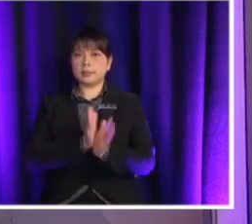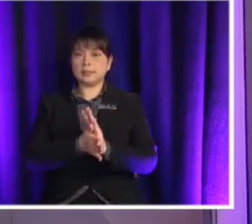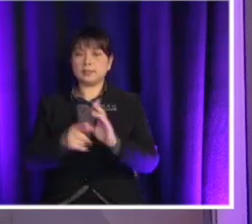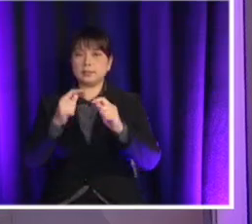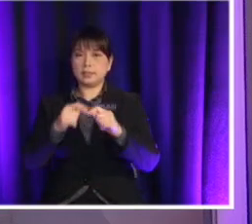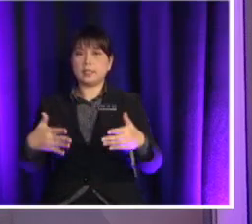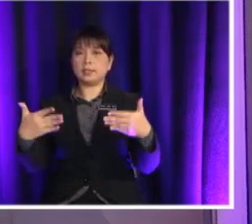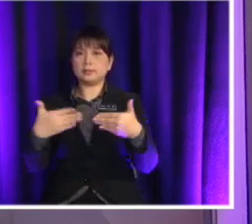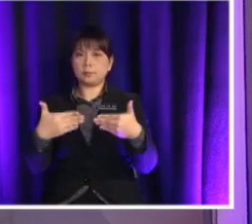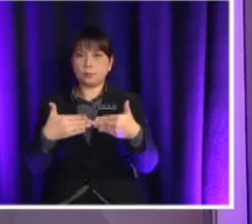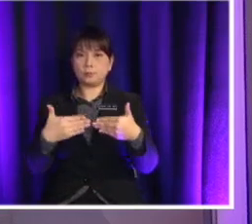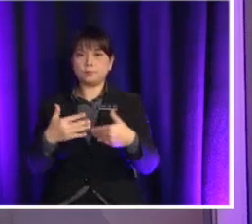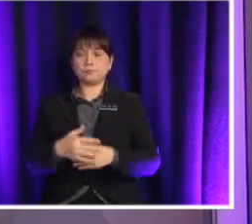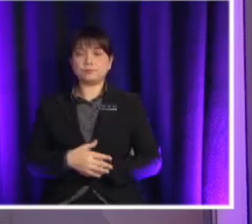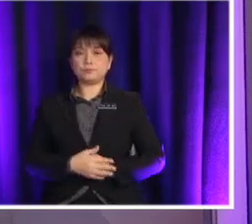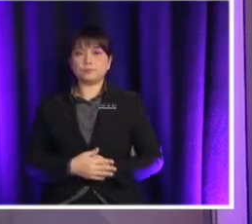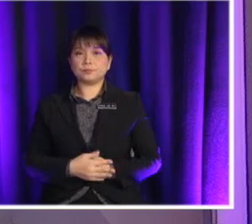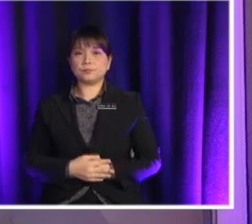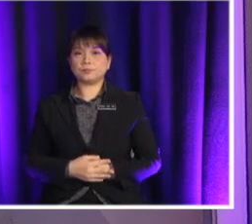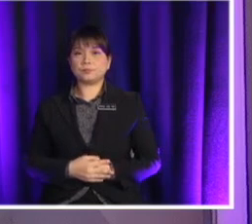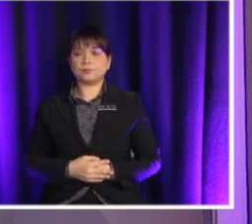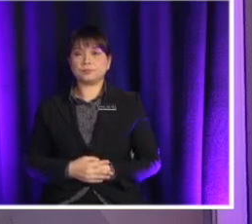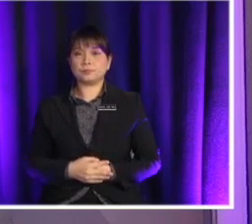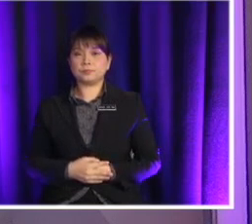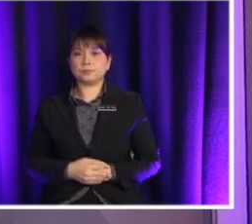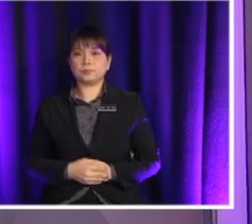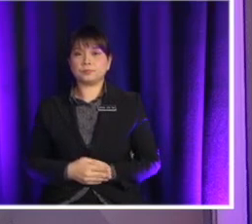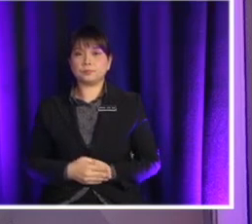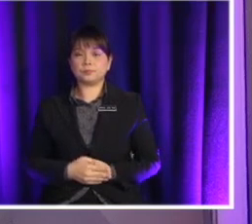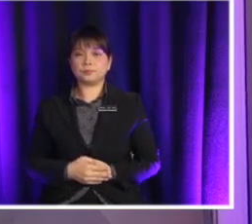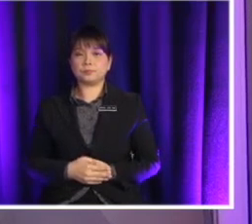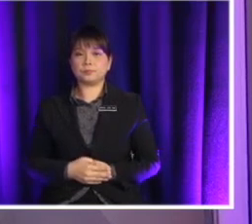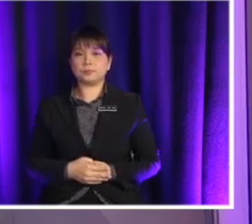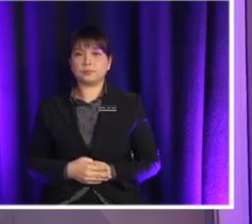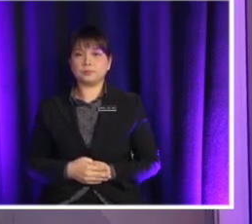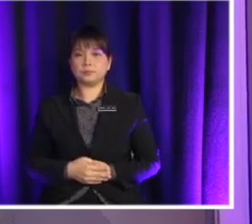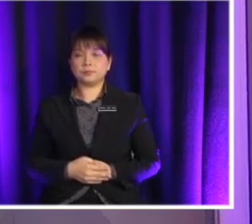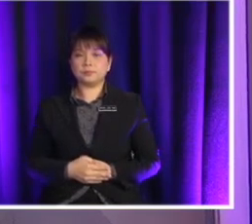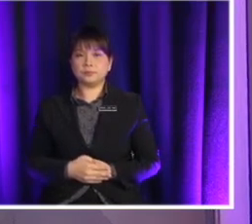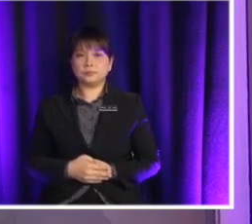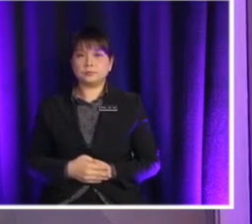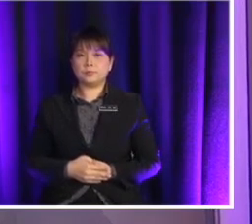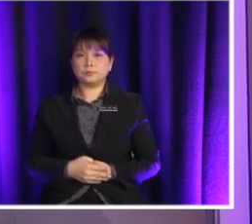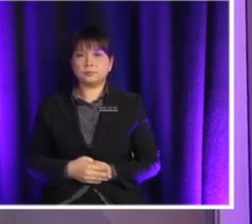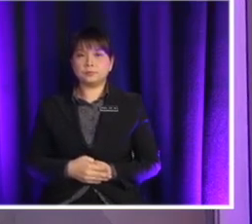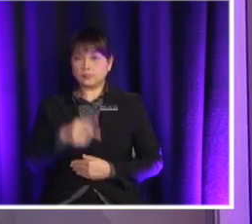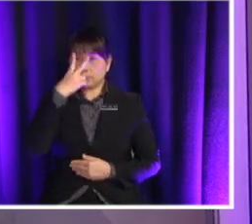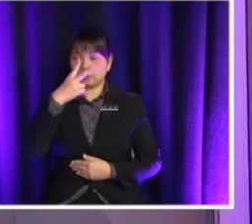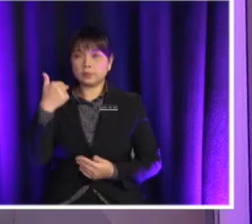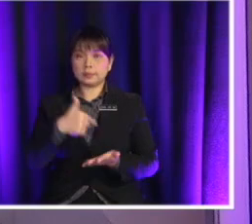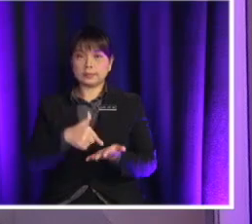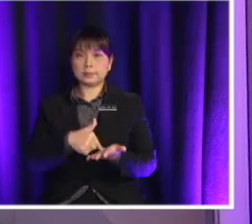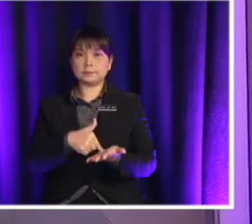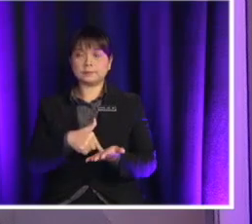So bermaksud kita litar ni telah bersambung yang tadi pada pendawaian. Dan seterusnya kita tengok sini